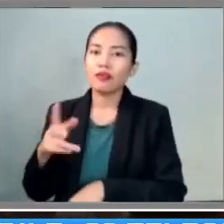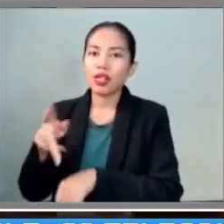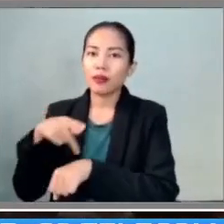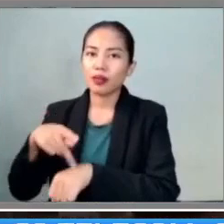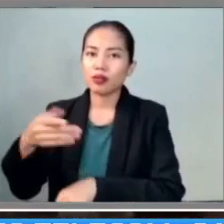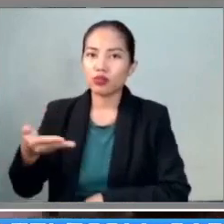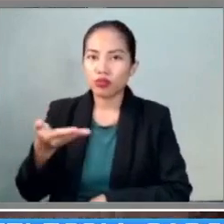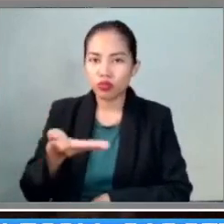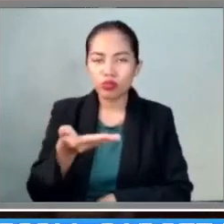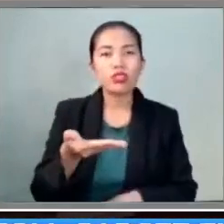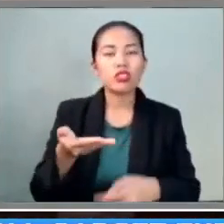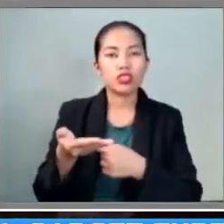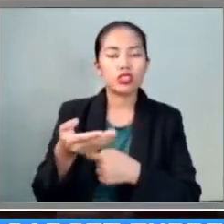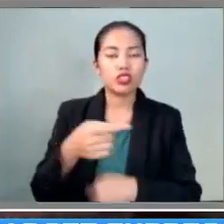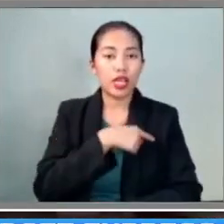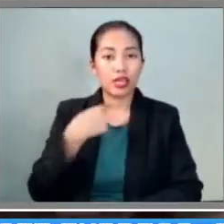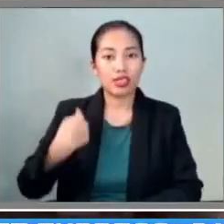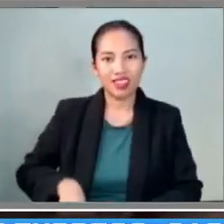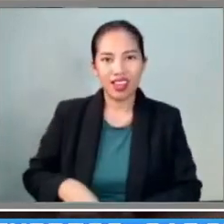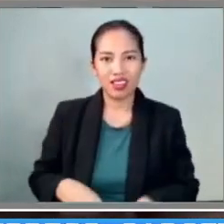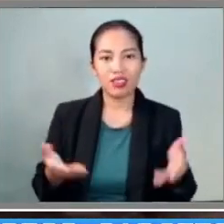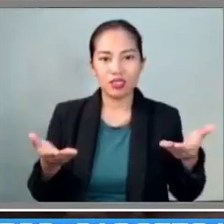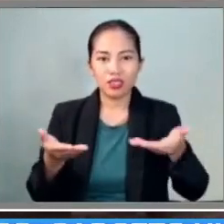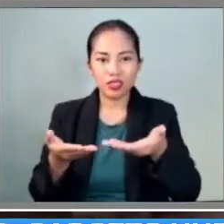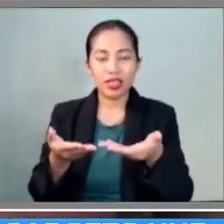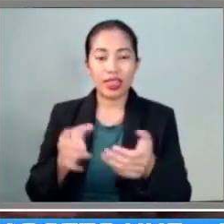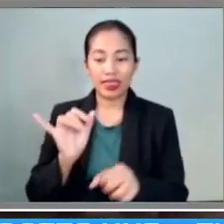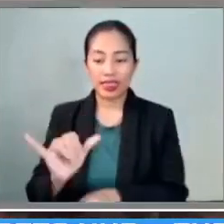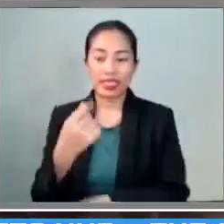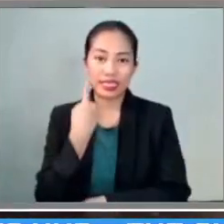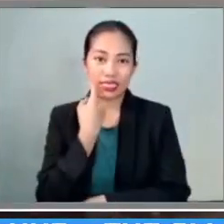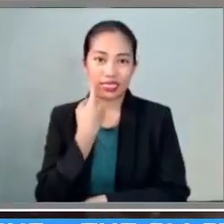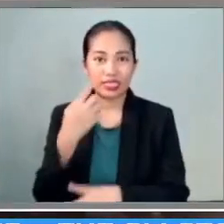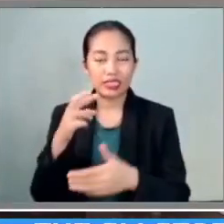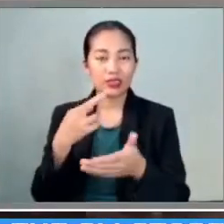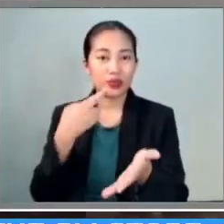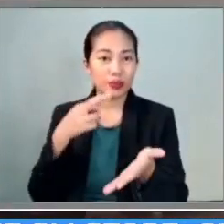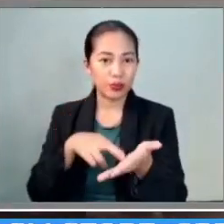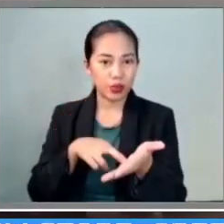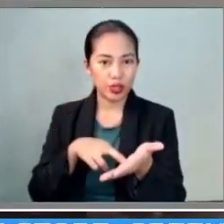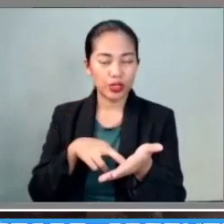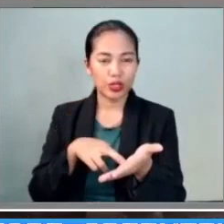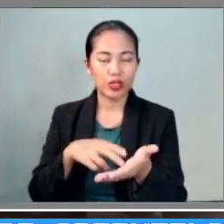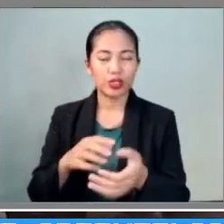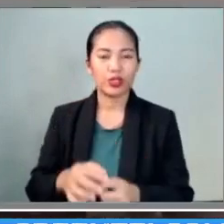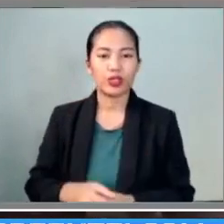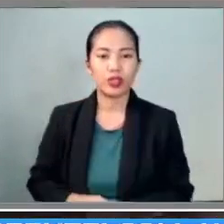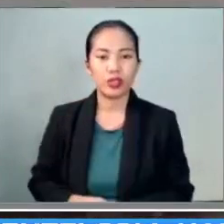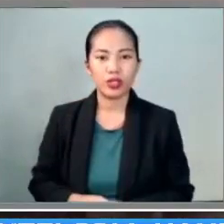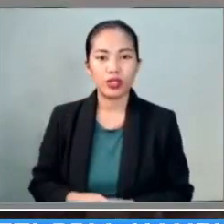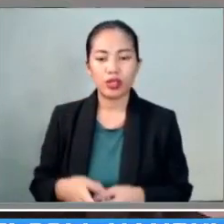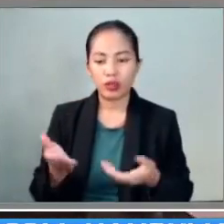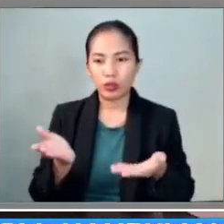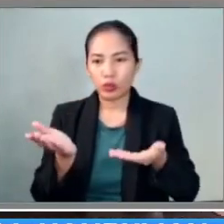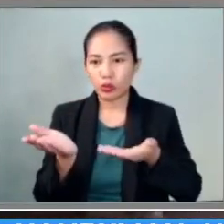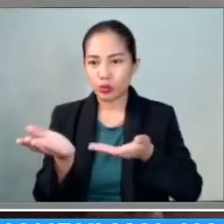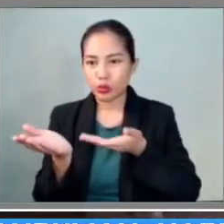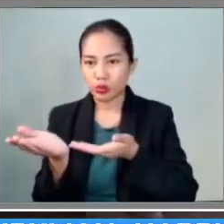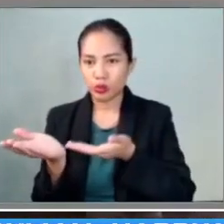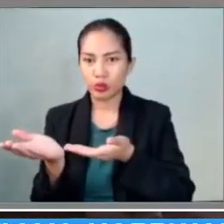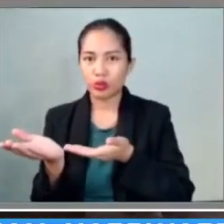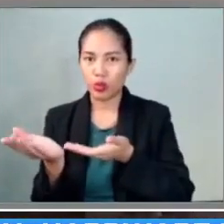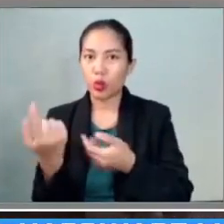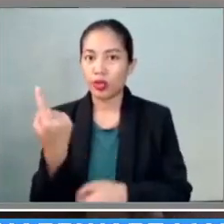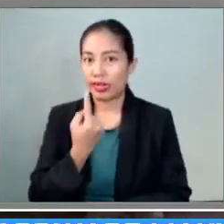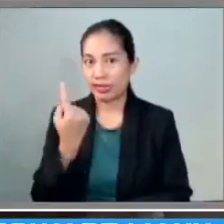Yung latest na report ay sinundan na lang. Hindi na kagaya ng dati na talagang hinaharang. So